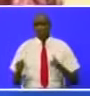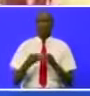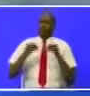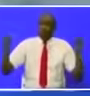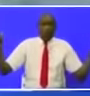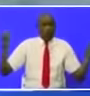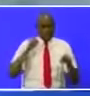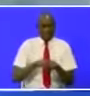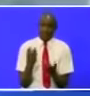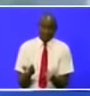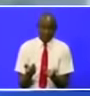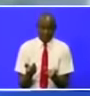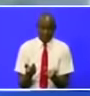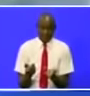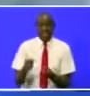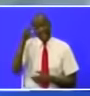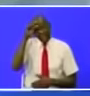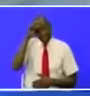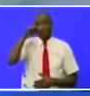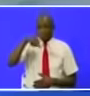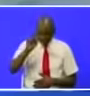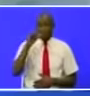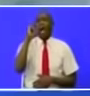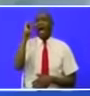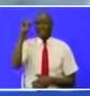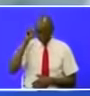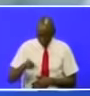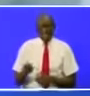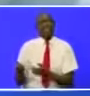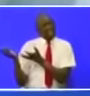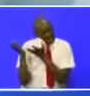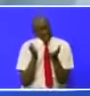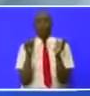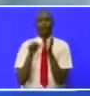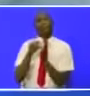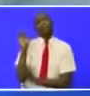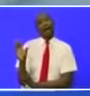mrefu. Serikali ichukue msigo ya IDPs,